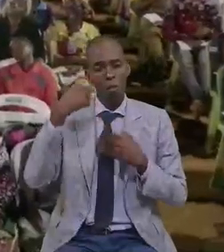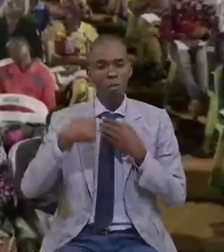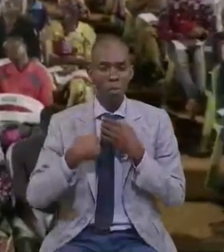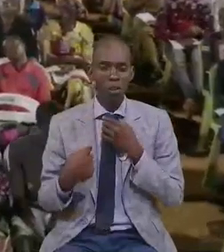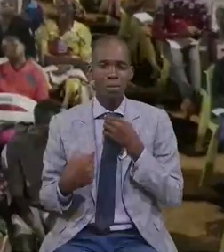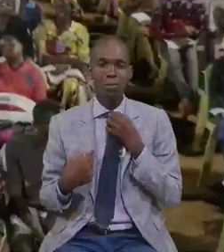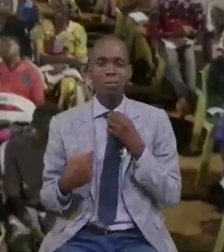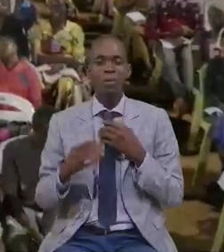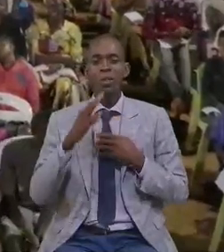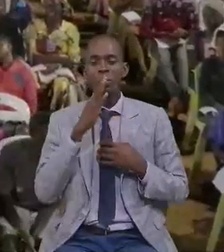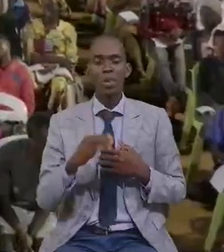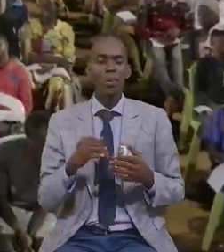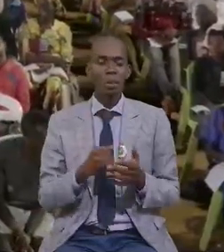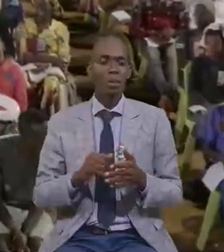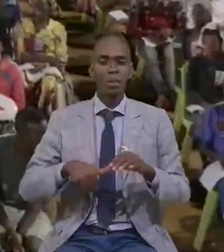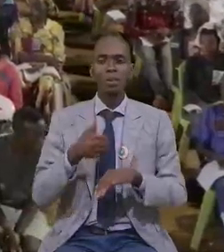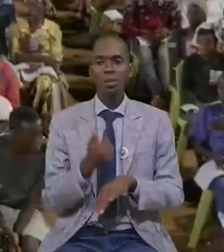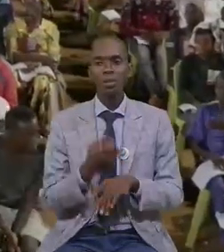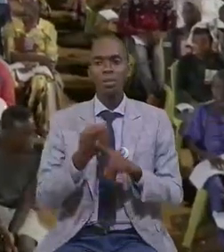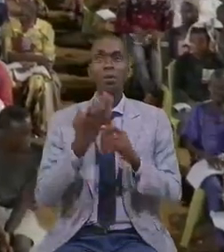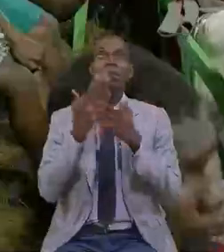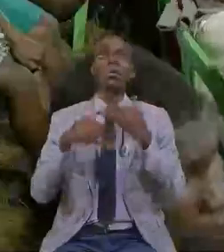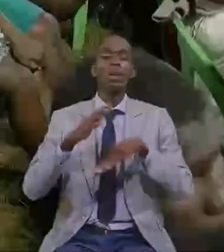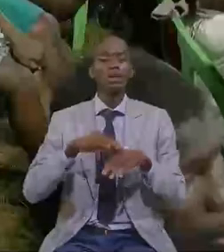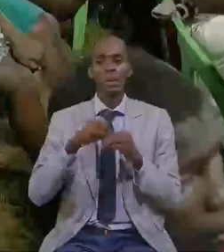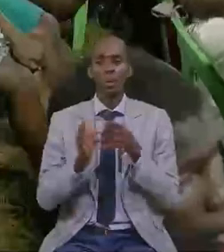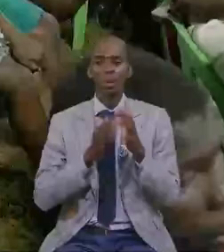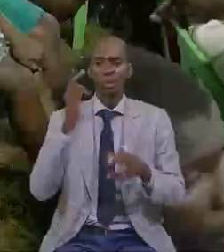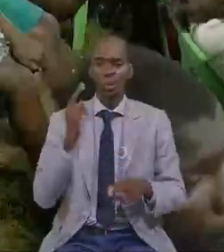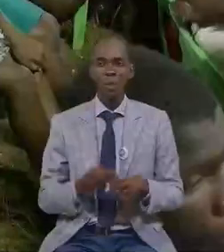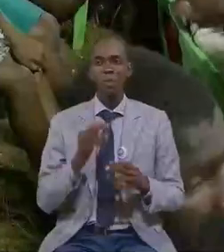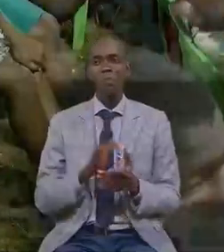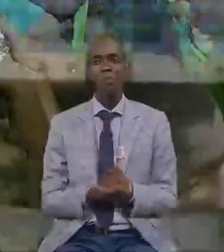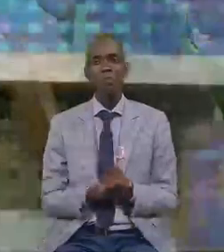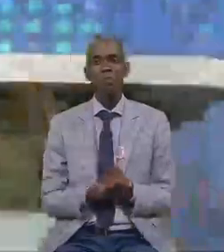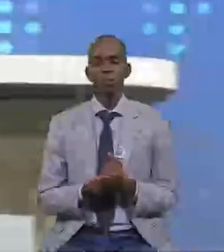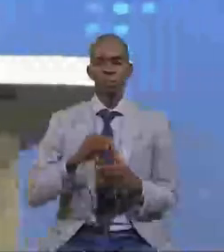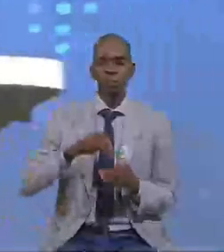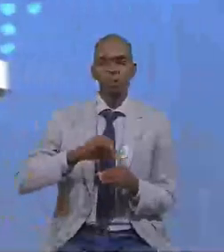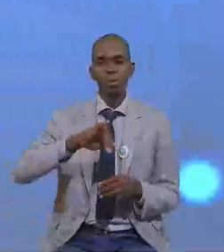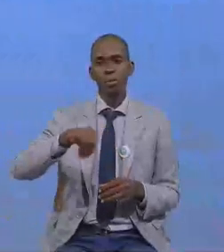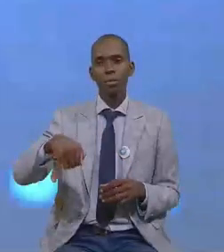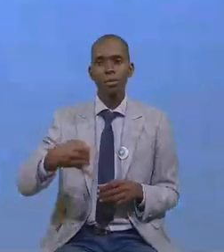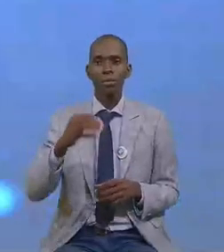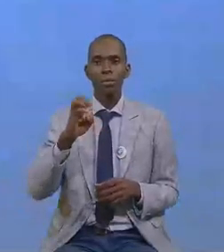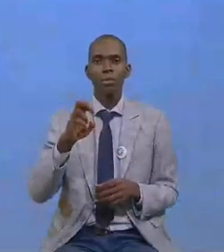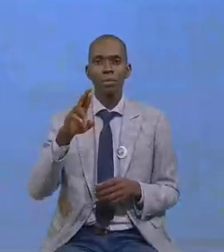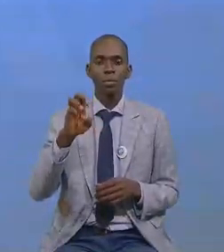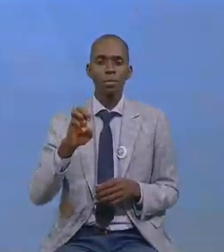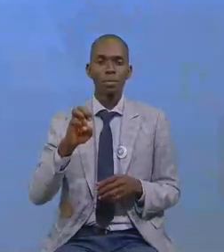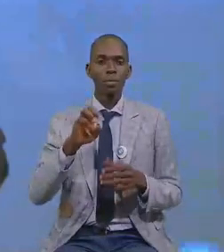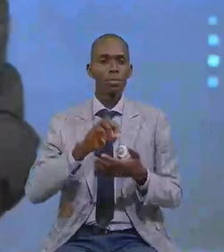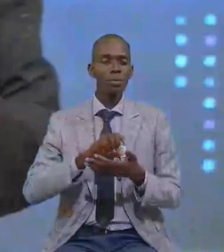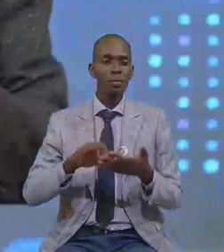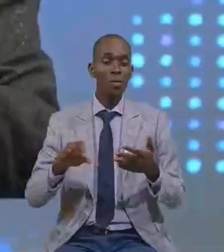Que cela soit confirmé depuis le ciel au nom de Jésus-Christ. Jérémie, chapitre 30.